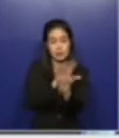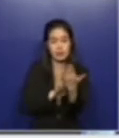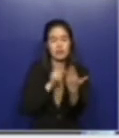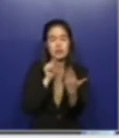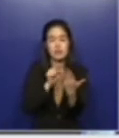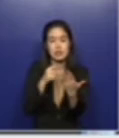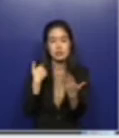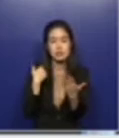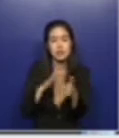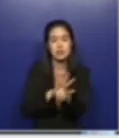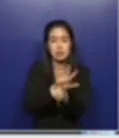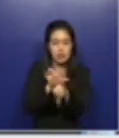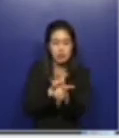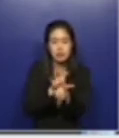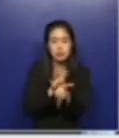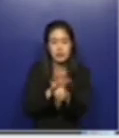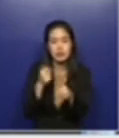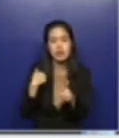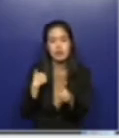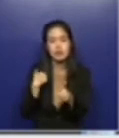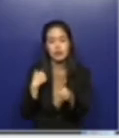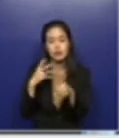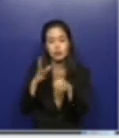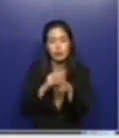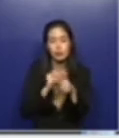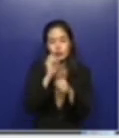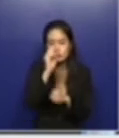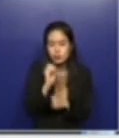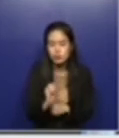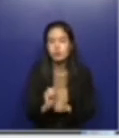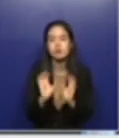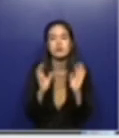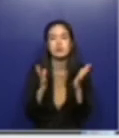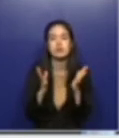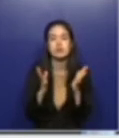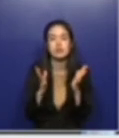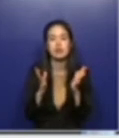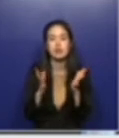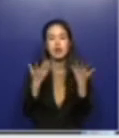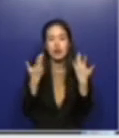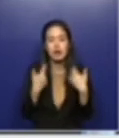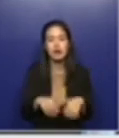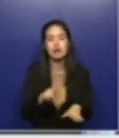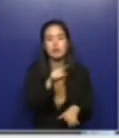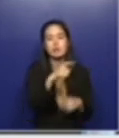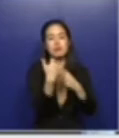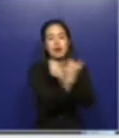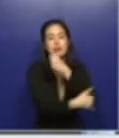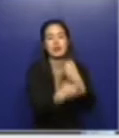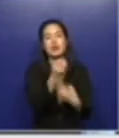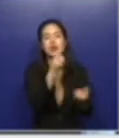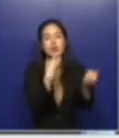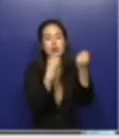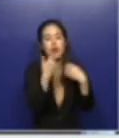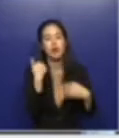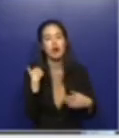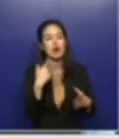แคลนเชื้อโควิดเลยนำเข้าเชื้อโควิด VIP จากต่างประเทศเพื่อม